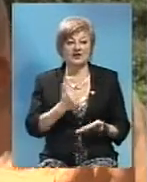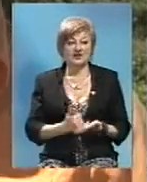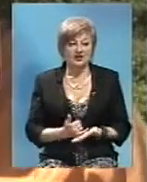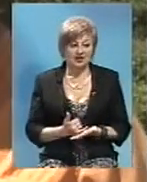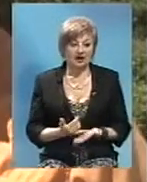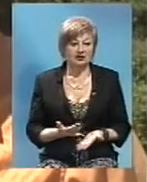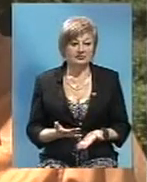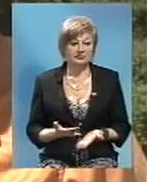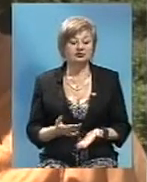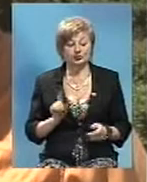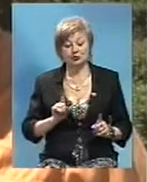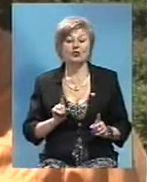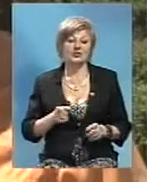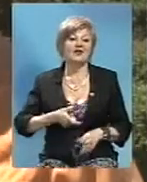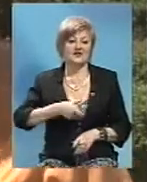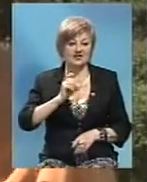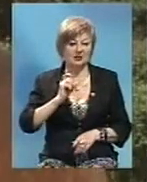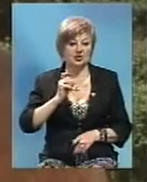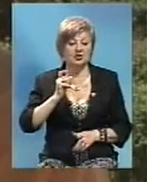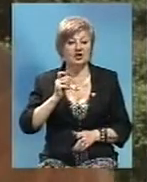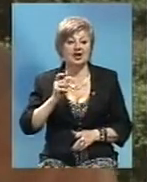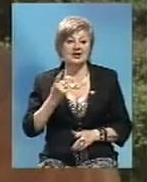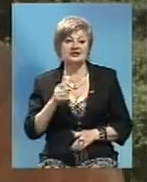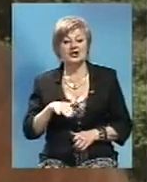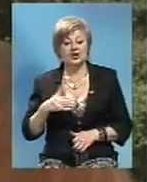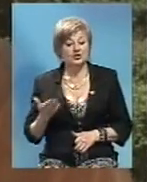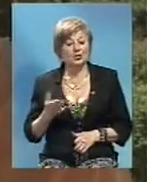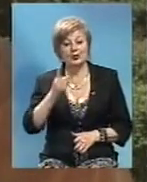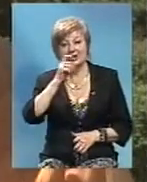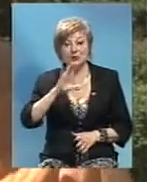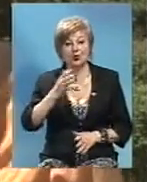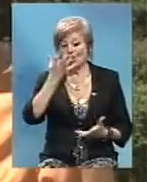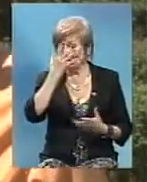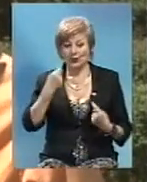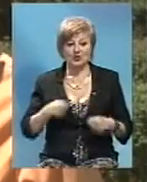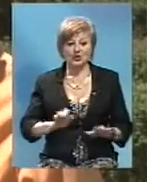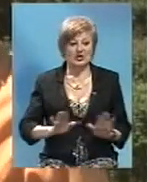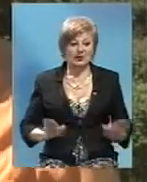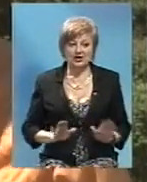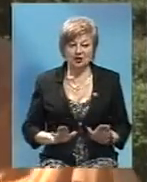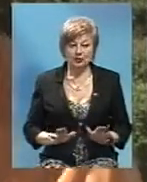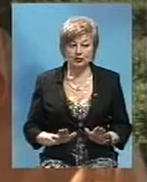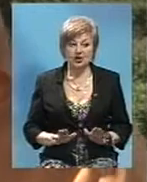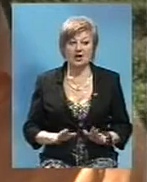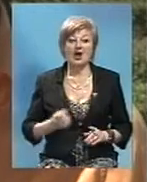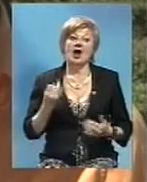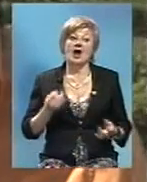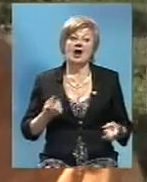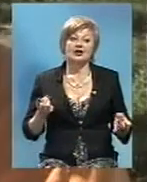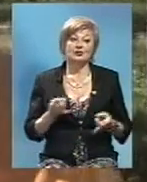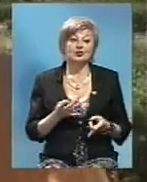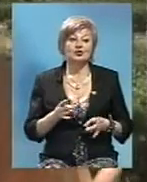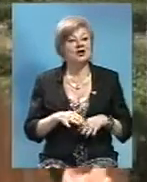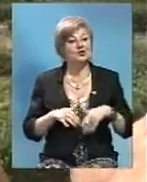пообщаться, даже с той же девушкой. А с этой стороны как бы минус. Почему? Потому что, ну, после 10 уже не продают. А с той стороны,